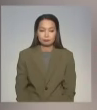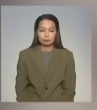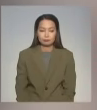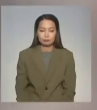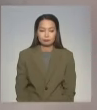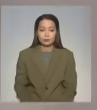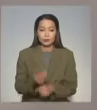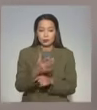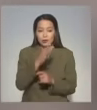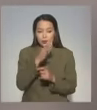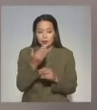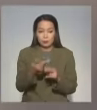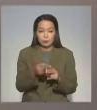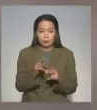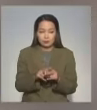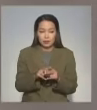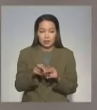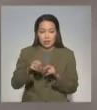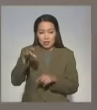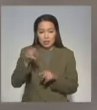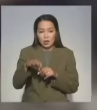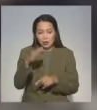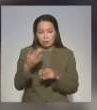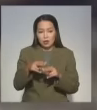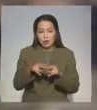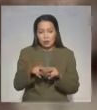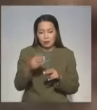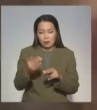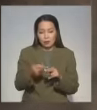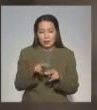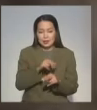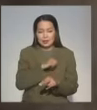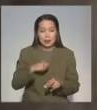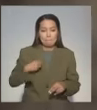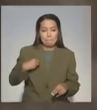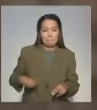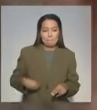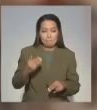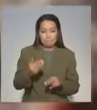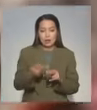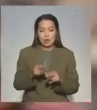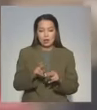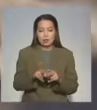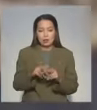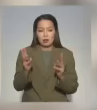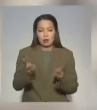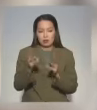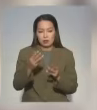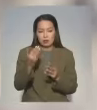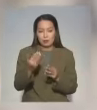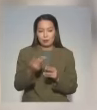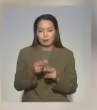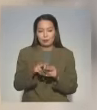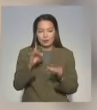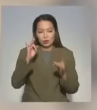Несколькими часами ранее гигантский столб дыма возник над столицей Франции. В самом центре Парижа, в оживленном и старейшем латинском квартале, взорвалось и